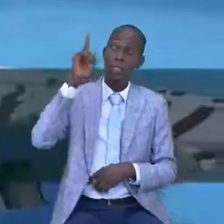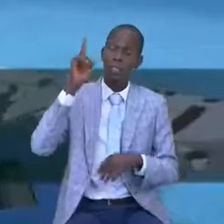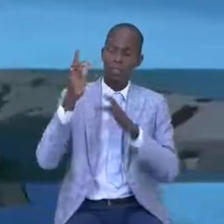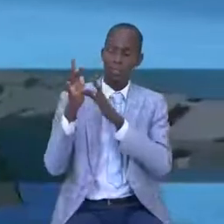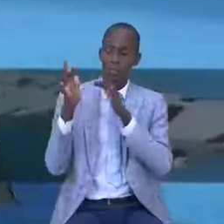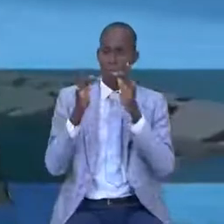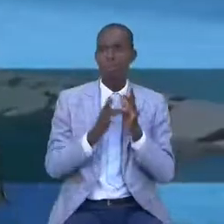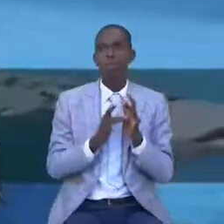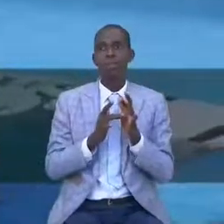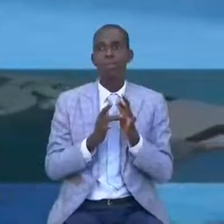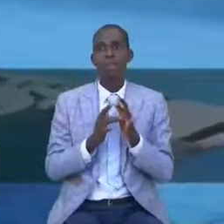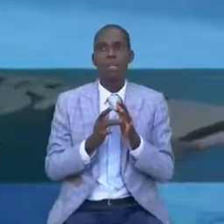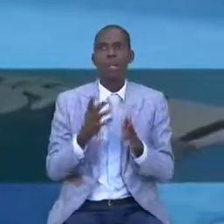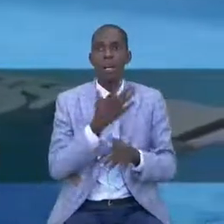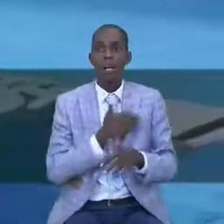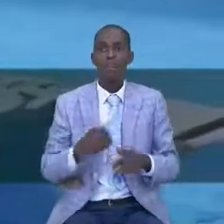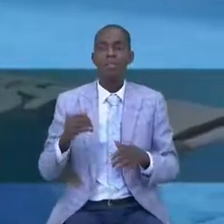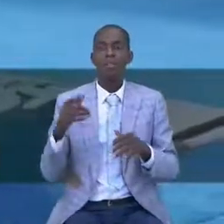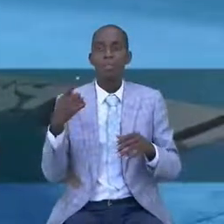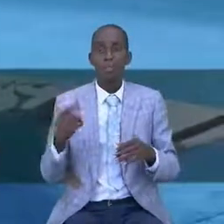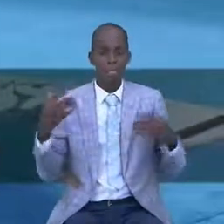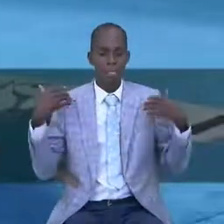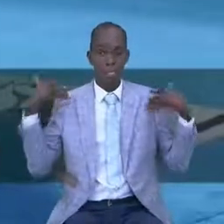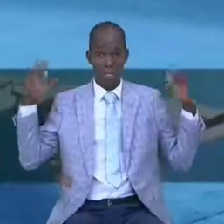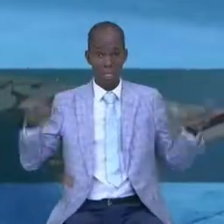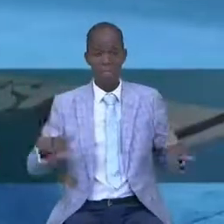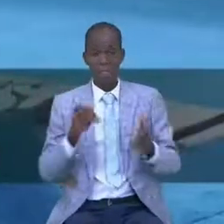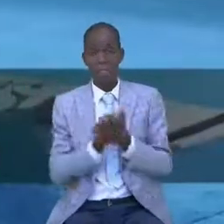L'objectif pour lequel il est arrivé, lui, Jésus.